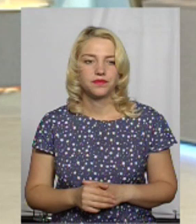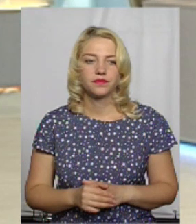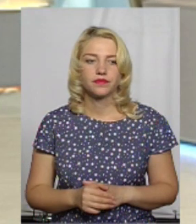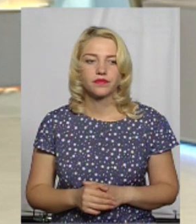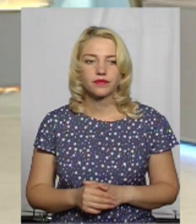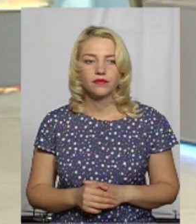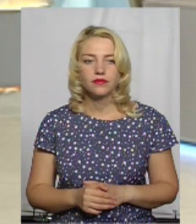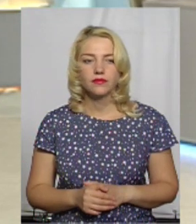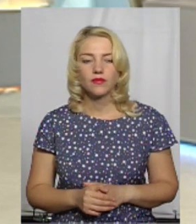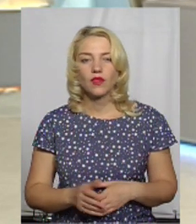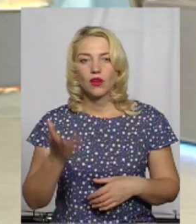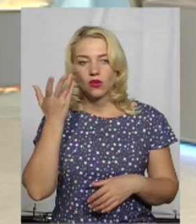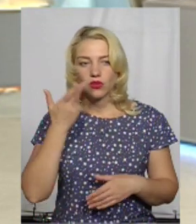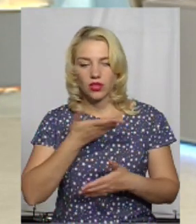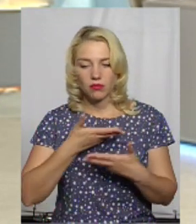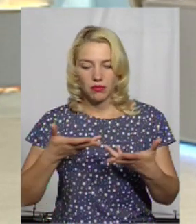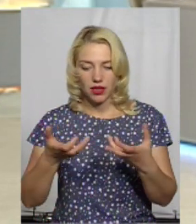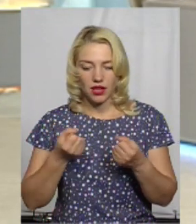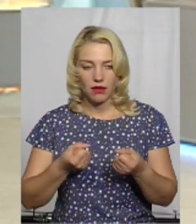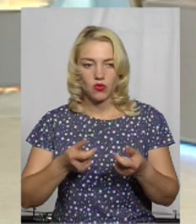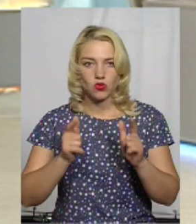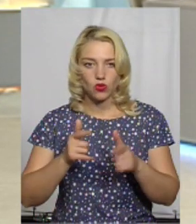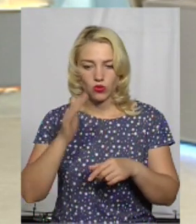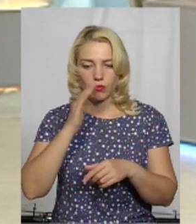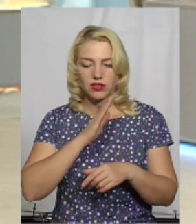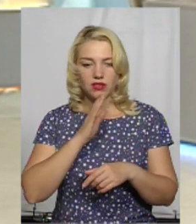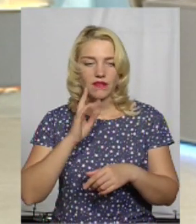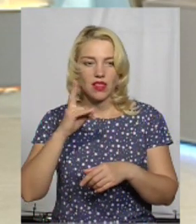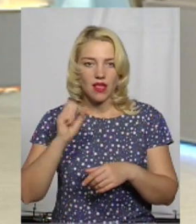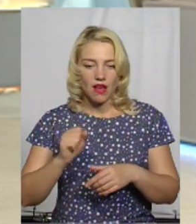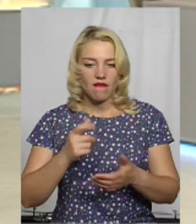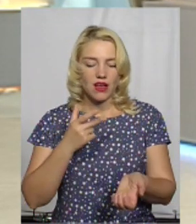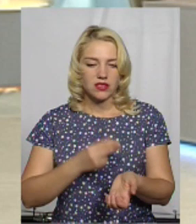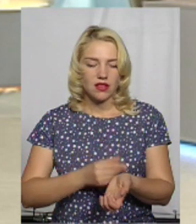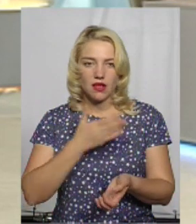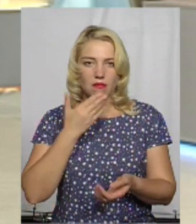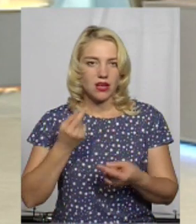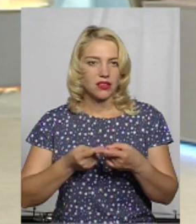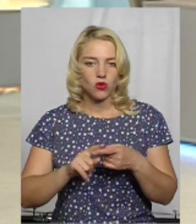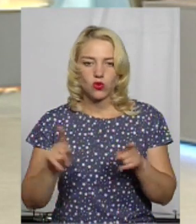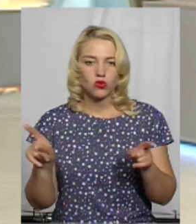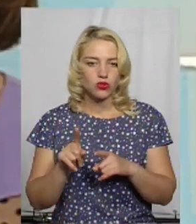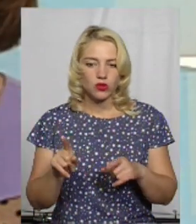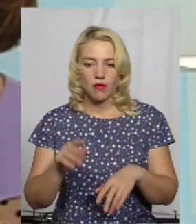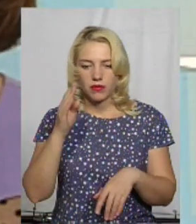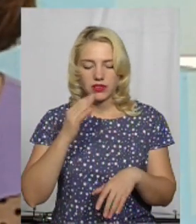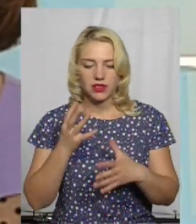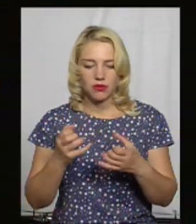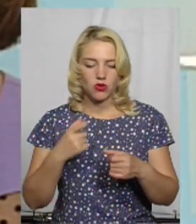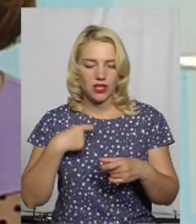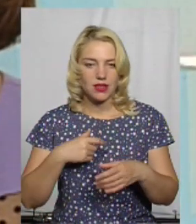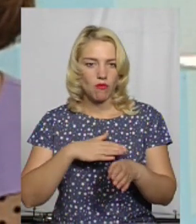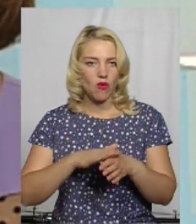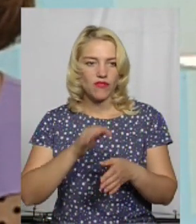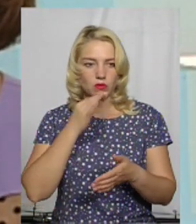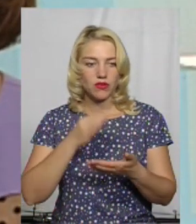за реакцію. Значить, коли ми беремо згоду батьків на вакцинацію, там нема про те, що батьки беруть повністю відповідальність. Там є про